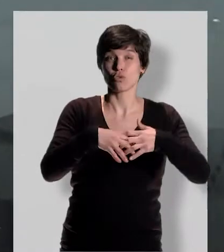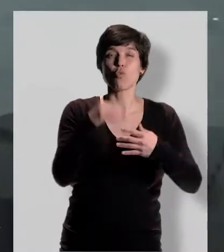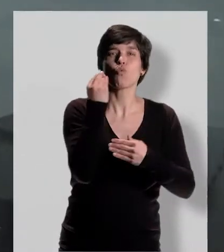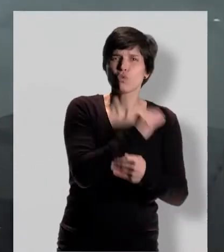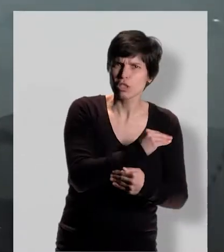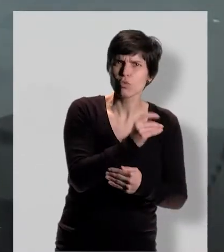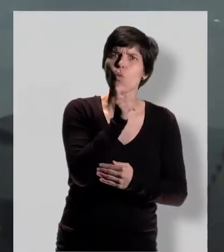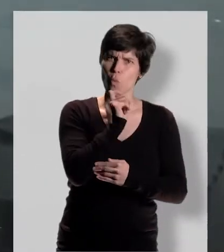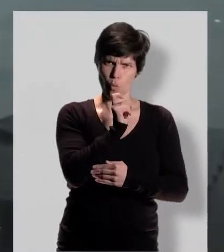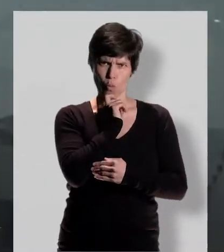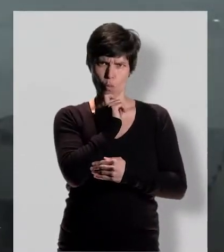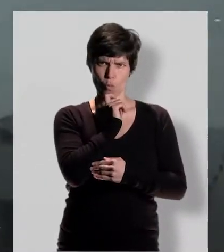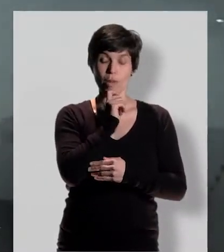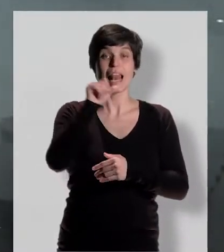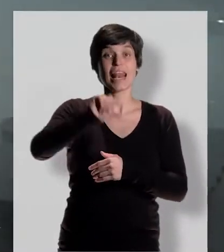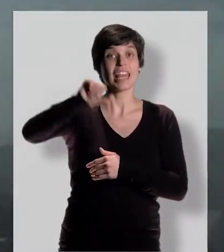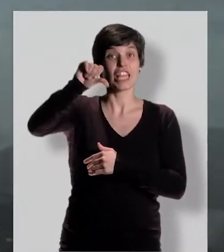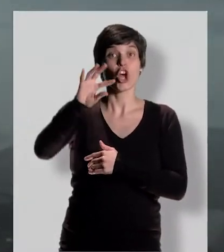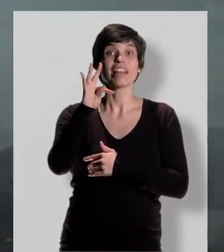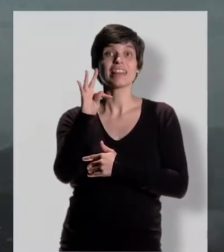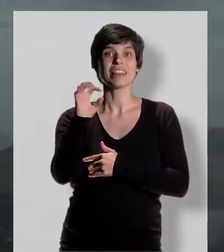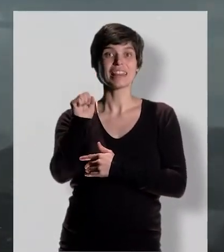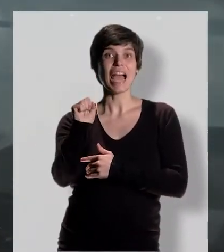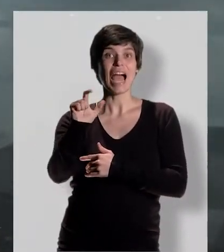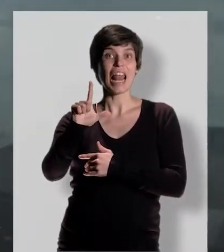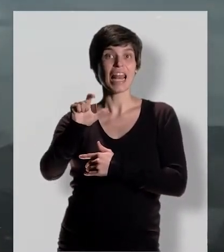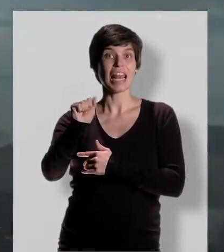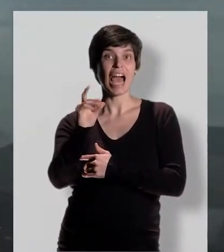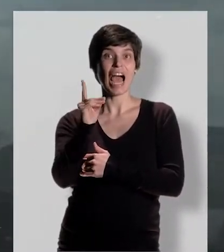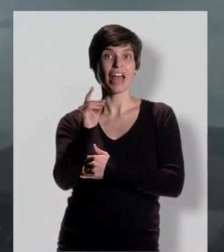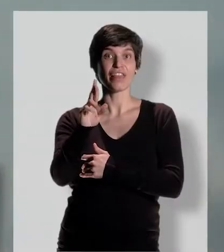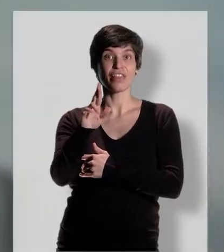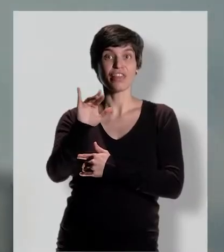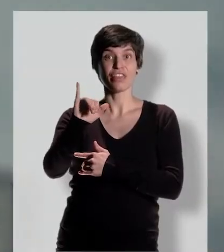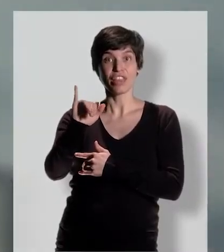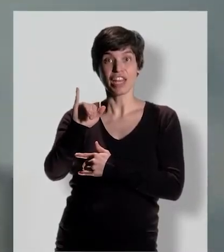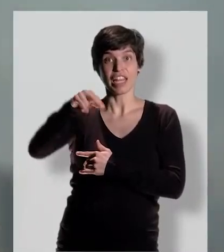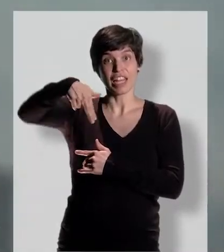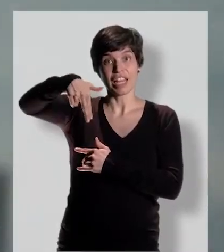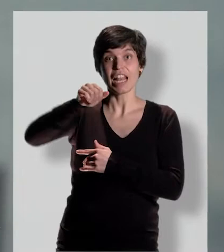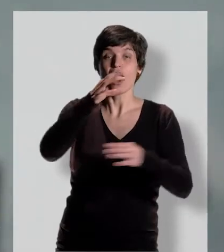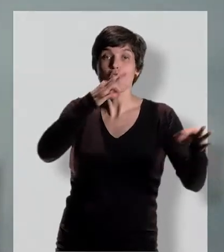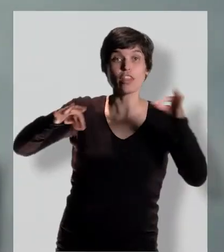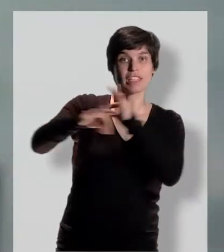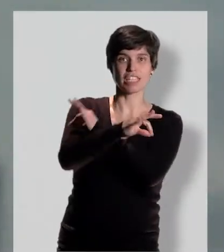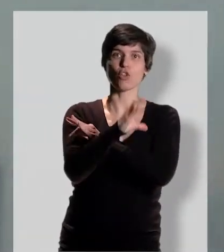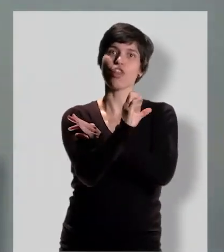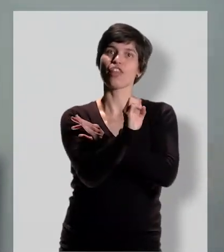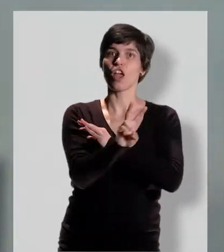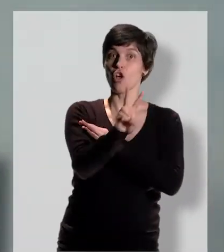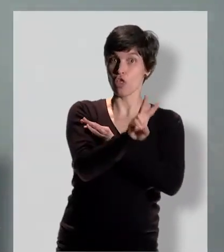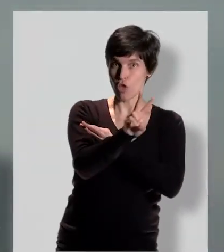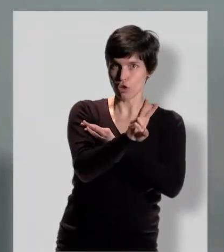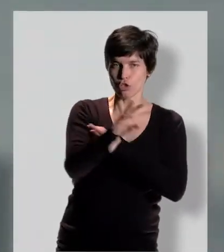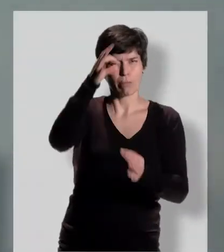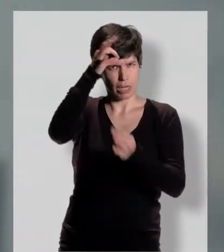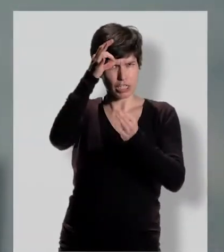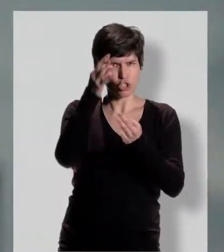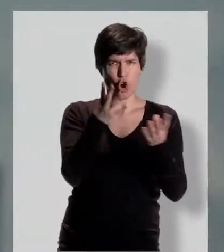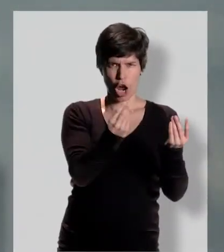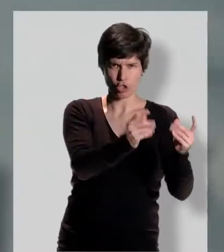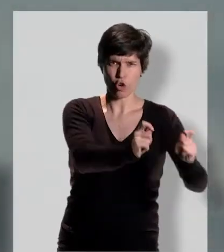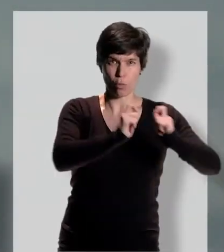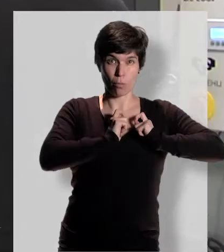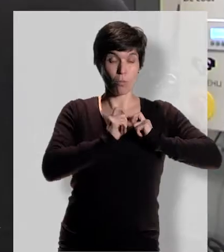Mekanizatua hozteko, CO2ak taladrina ordezkatzen du eta doitasun handia lortzeaz gain, ingurumenean